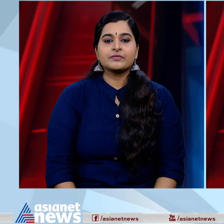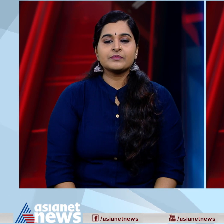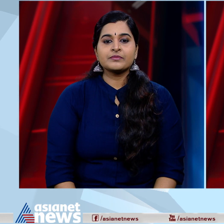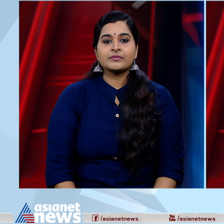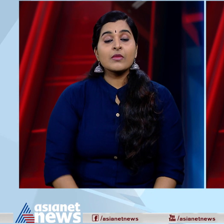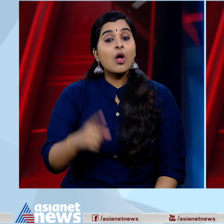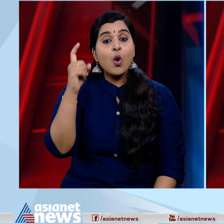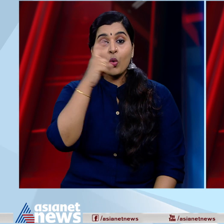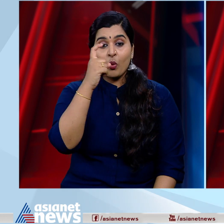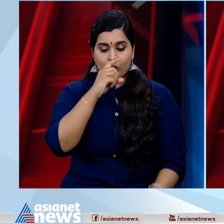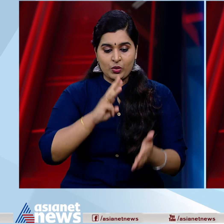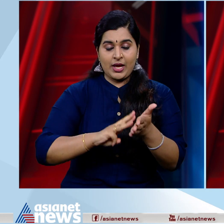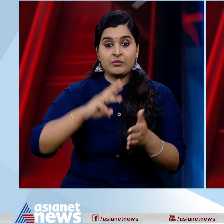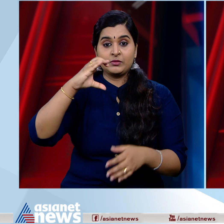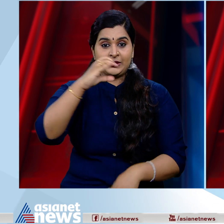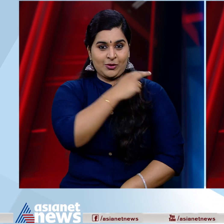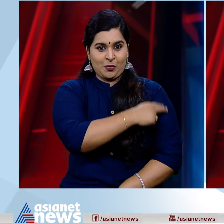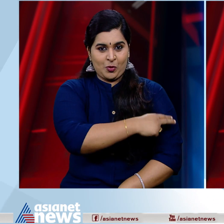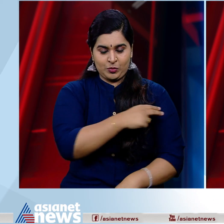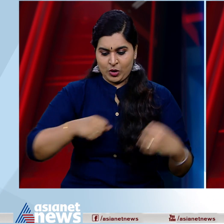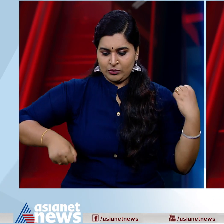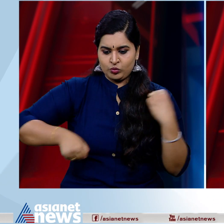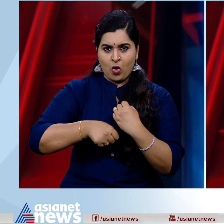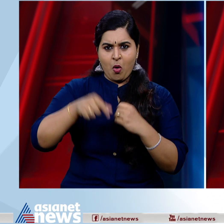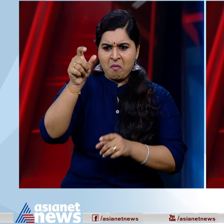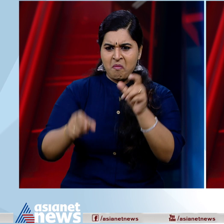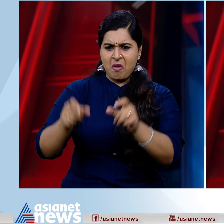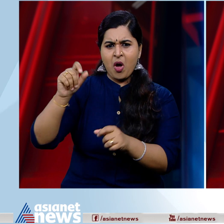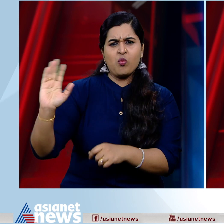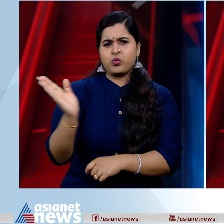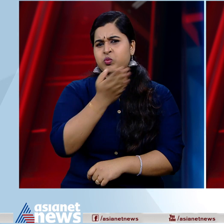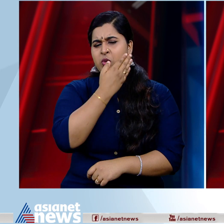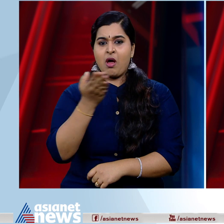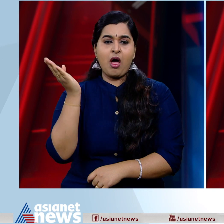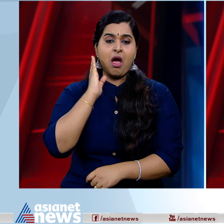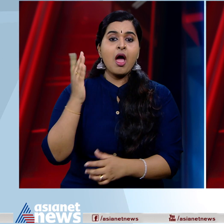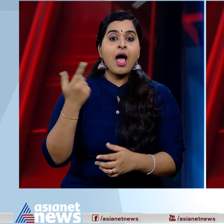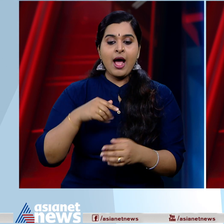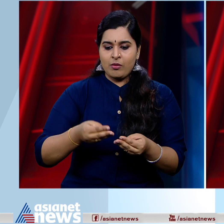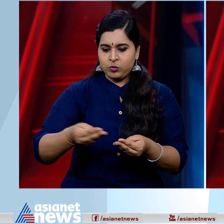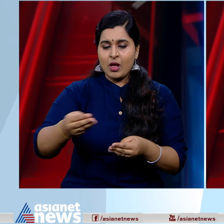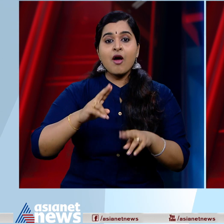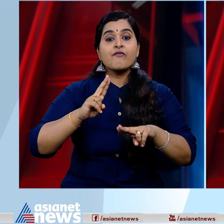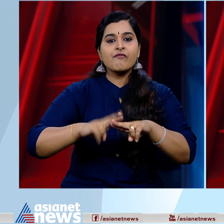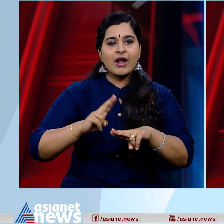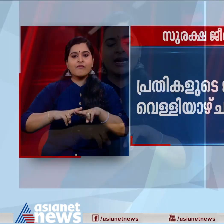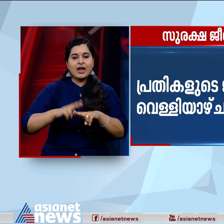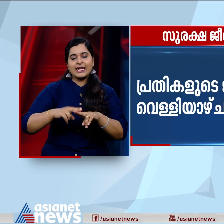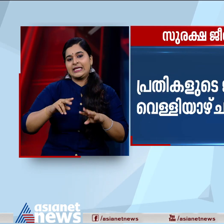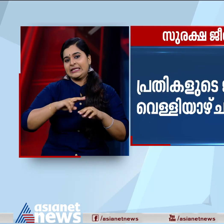കോഴിക്കോട് മെഡിക്കൽ കോളേജിൽ സുരക്ഷാ ജീവനക്കാരെ മർദ്ദിച്ച സംഭവം, പ്രതികളുടെ ജാമ്യാപേക്ഷയിൽ വെള്ളിയാഴ്ച വിധി പറയും. ഡിവൈഎഫ്ഐ സംസ്ഥാന കമ്മിറ്റി